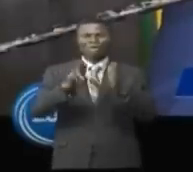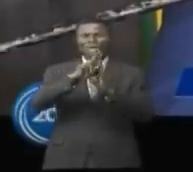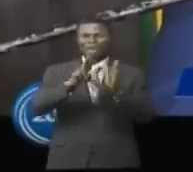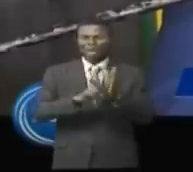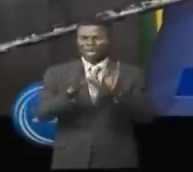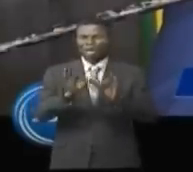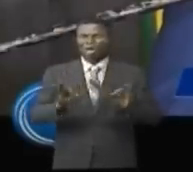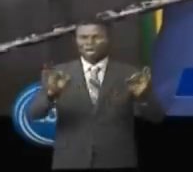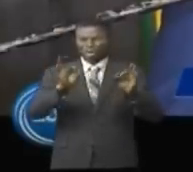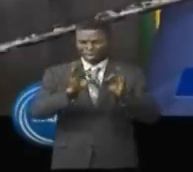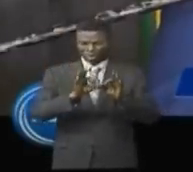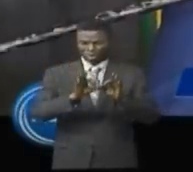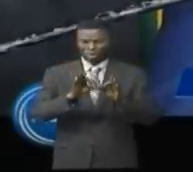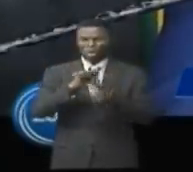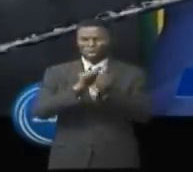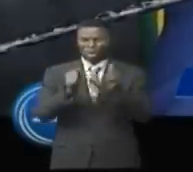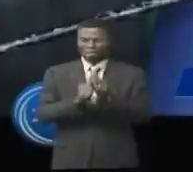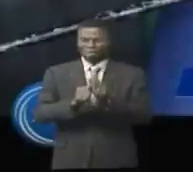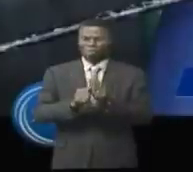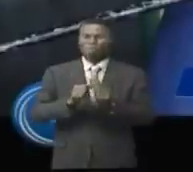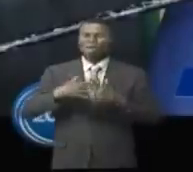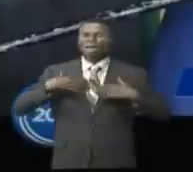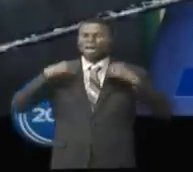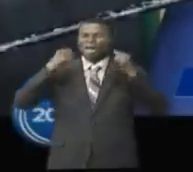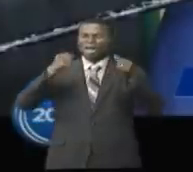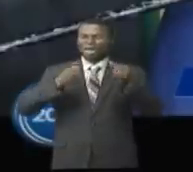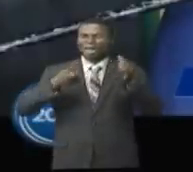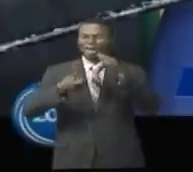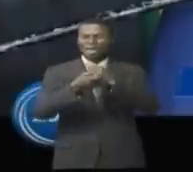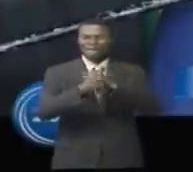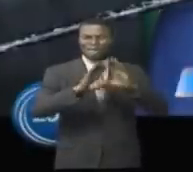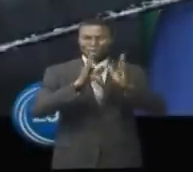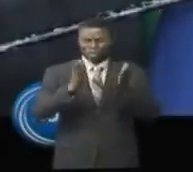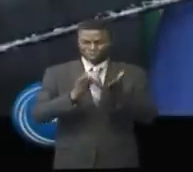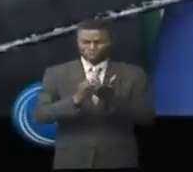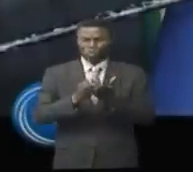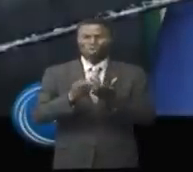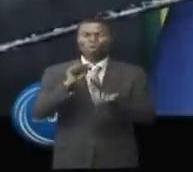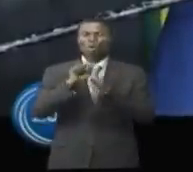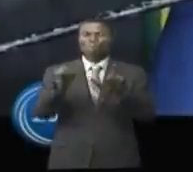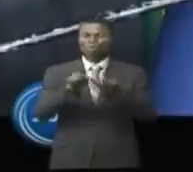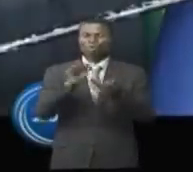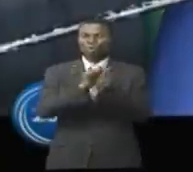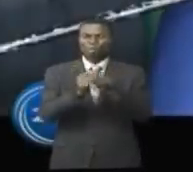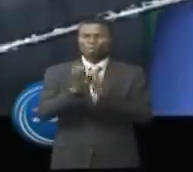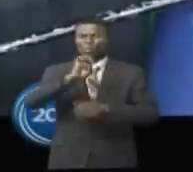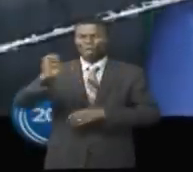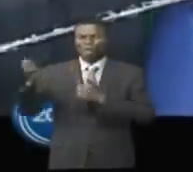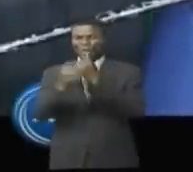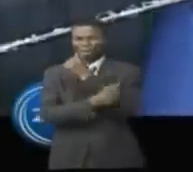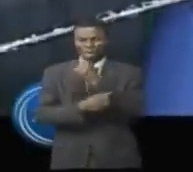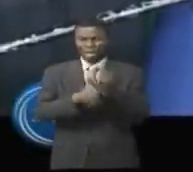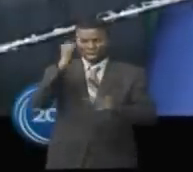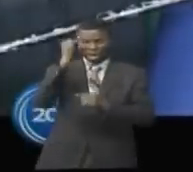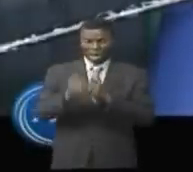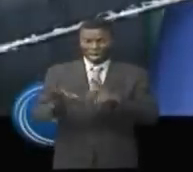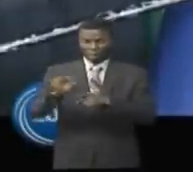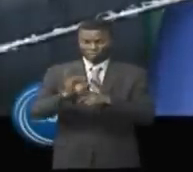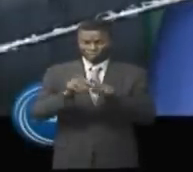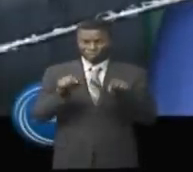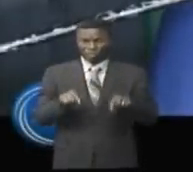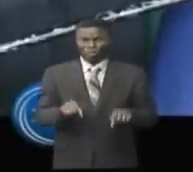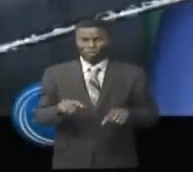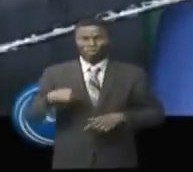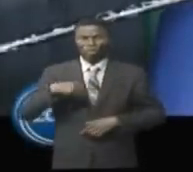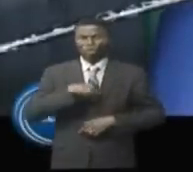la cybercriminalité dans les opérations à l'est du pays. Au sortir de ce séminaire,